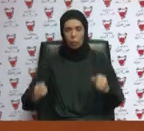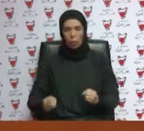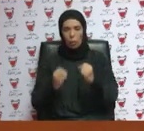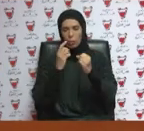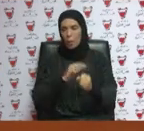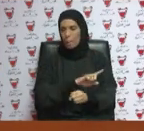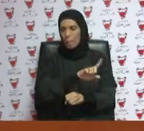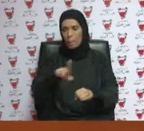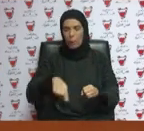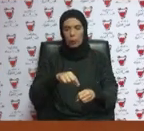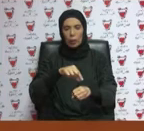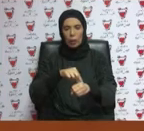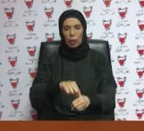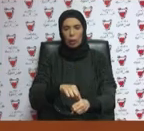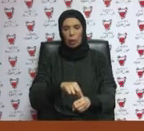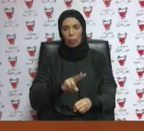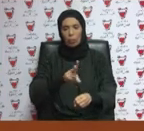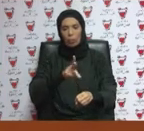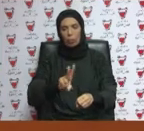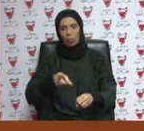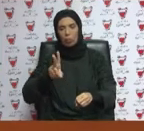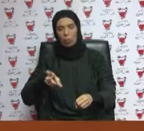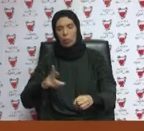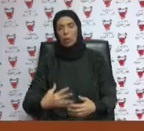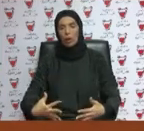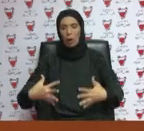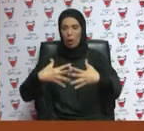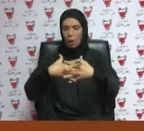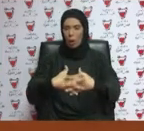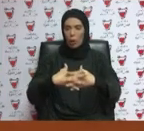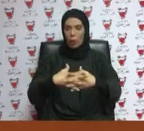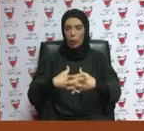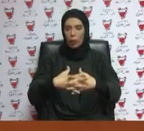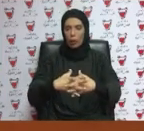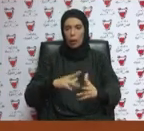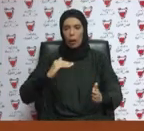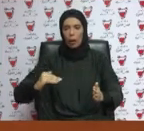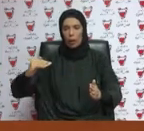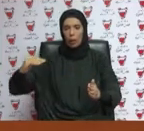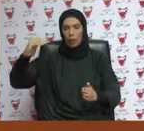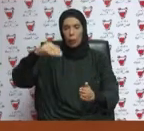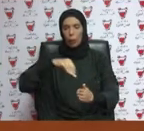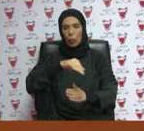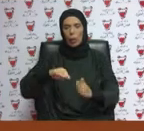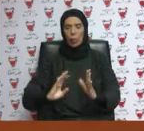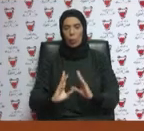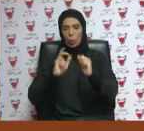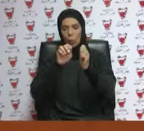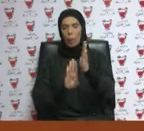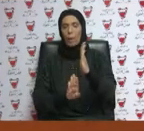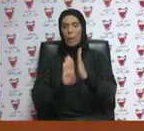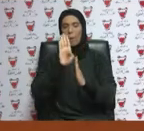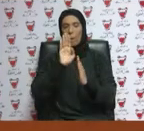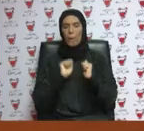الجميع هي القواسم المشتركة التي يبنى عليها تقدم الدول وازدهارها،